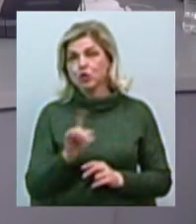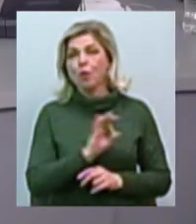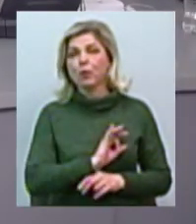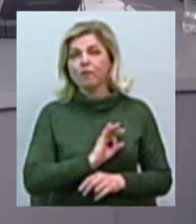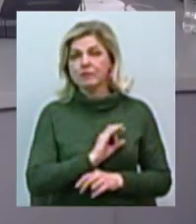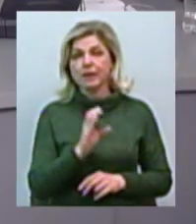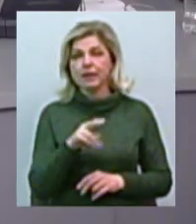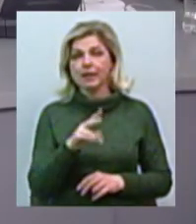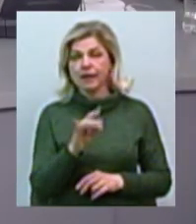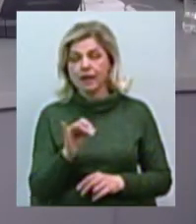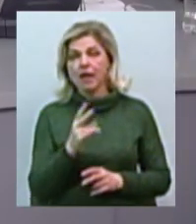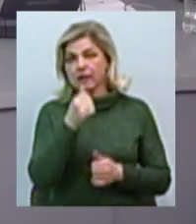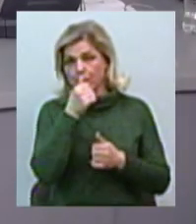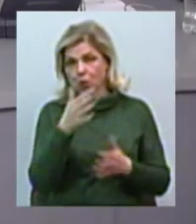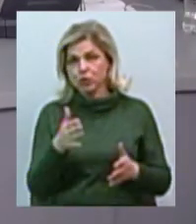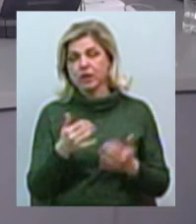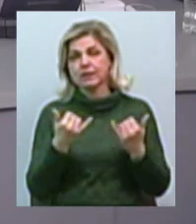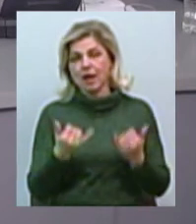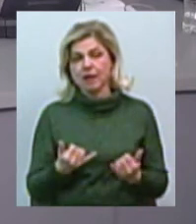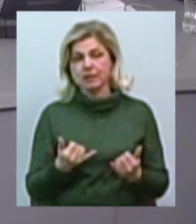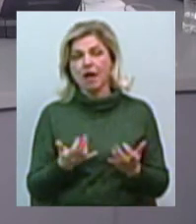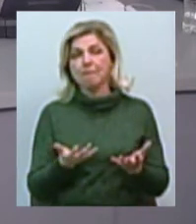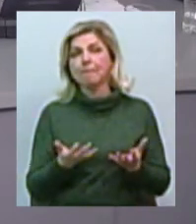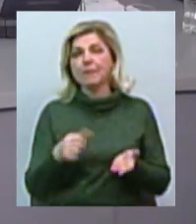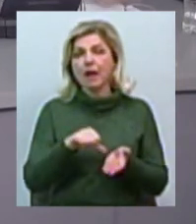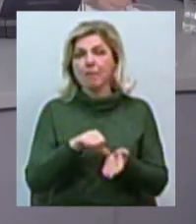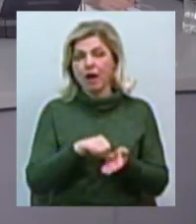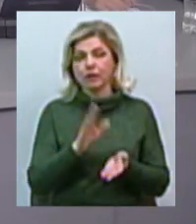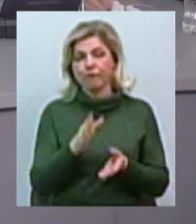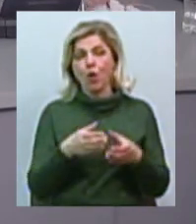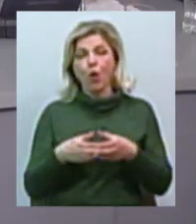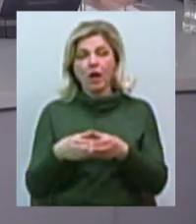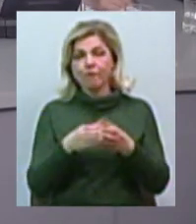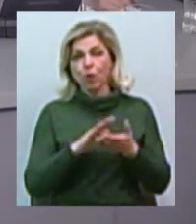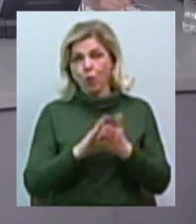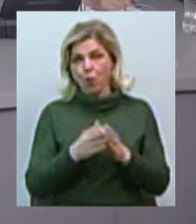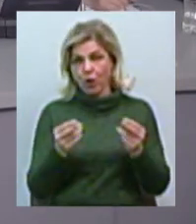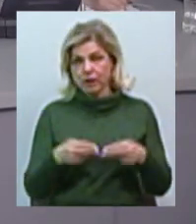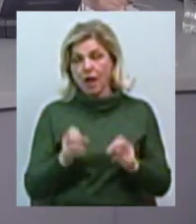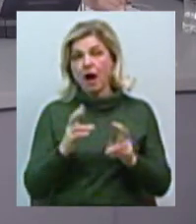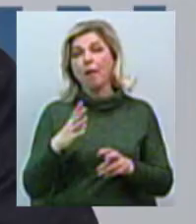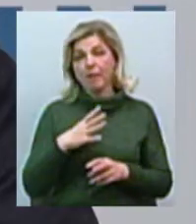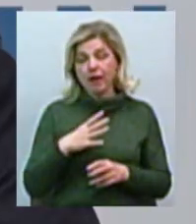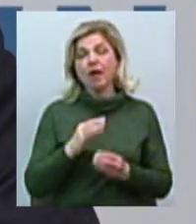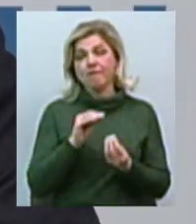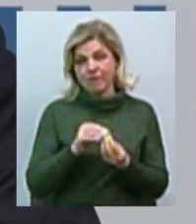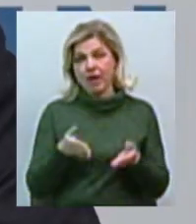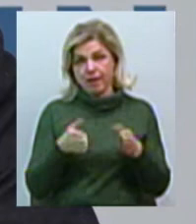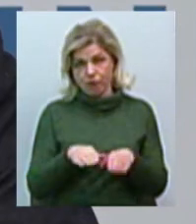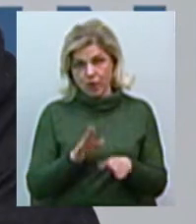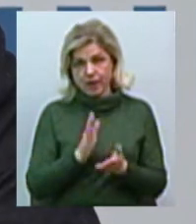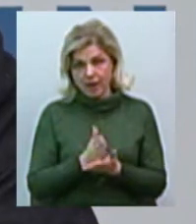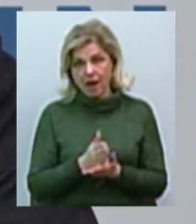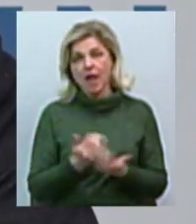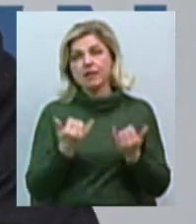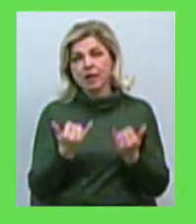профспілки не можуть зараз приймати участь в колективній угоді. Колективні угоди як були, так і є. Але тепер може